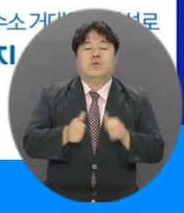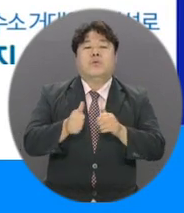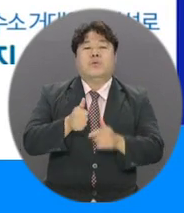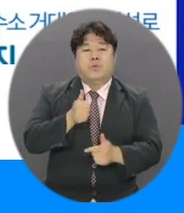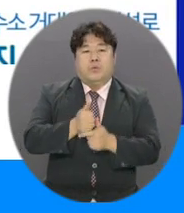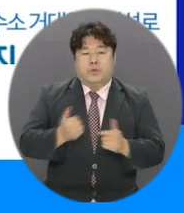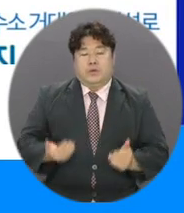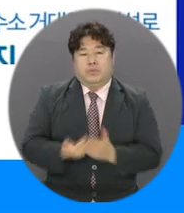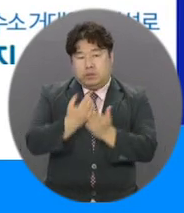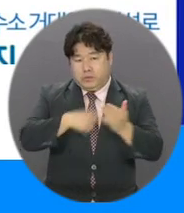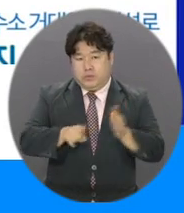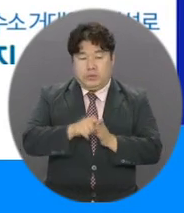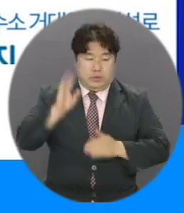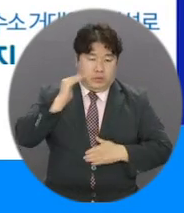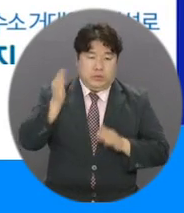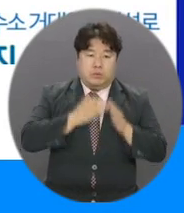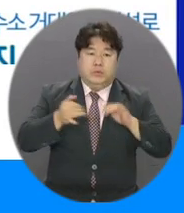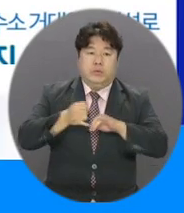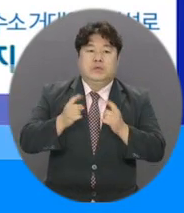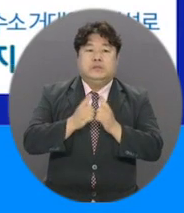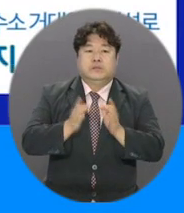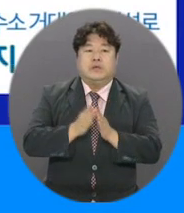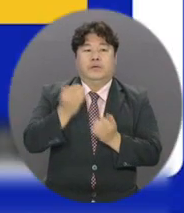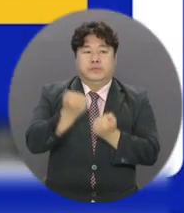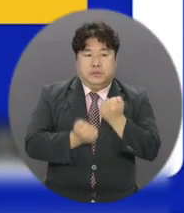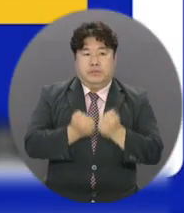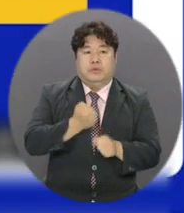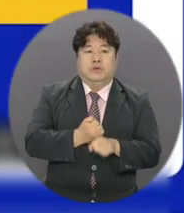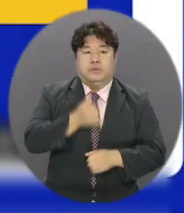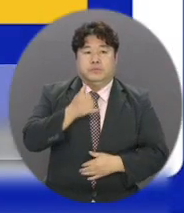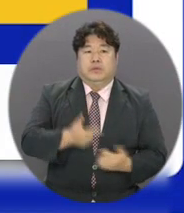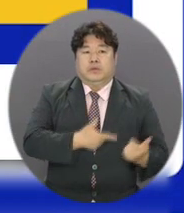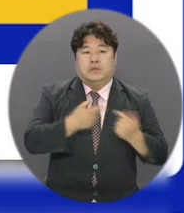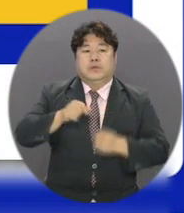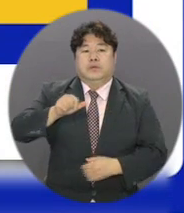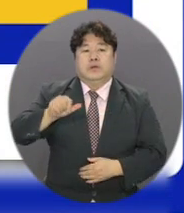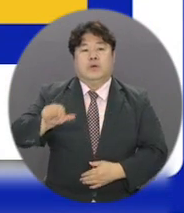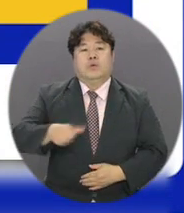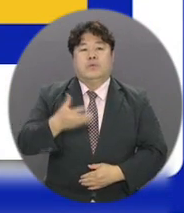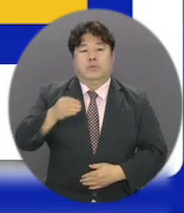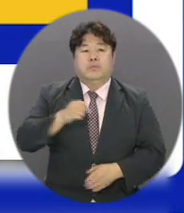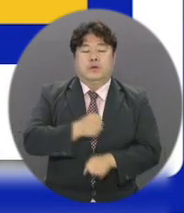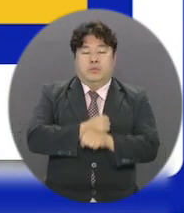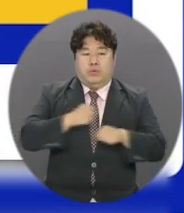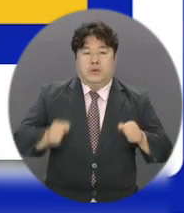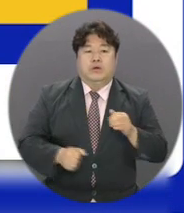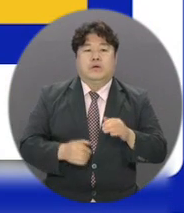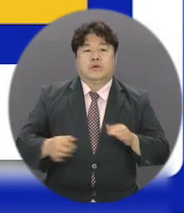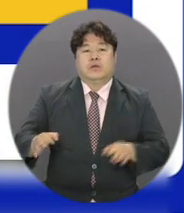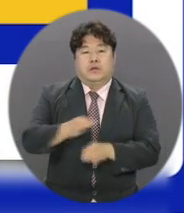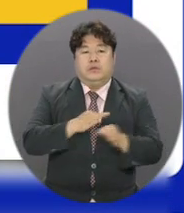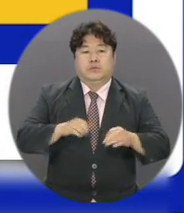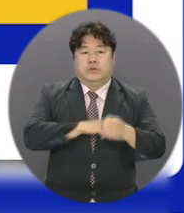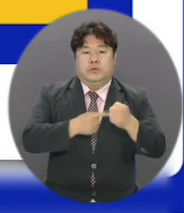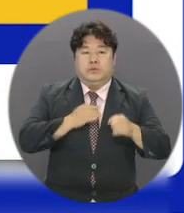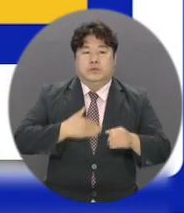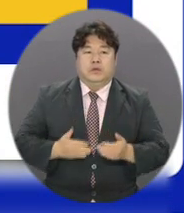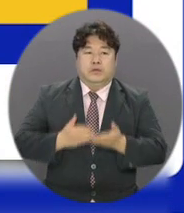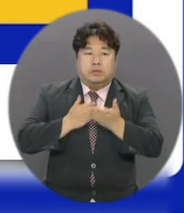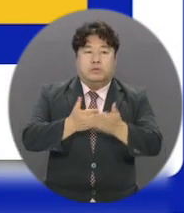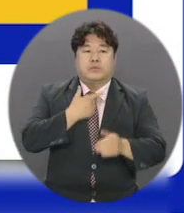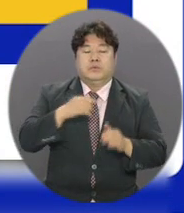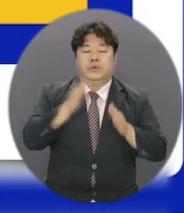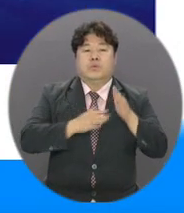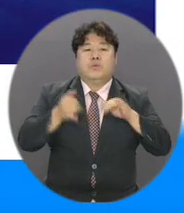위해 제안한 대선 공약을 직접 설명하기도 했습니다. 이러한 500만 광역경제권의 기초에서 제가 오늘 제안하고 싶은